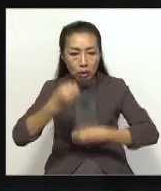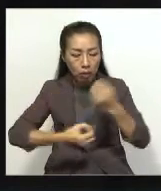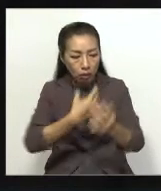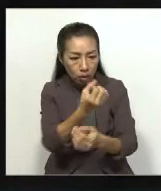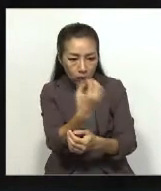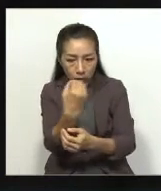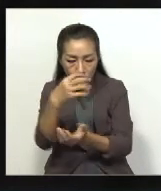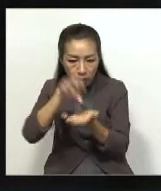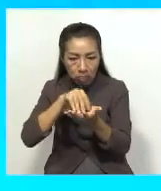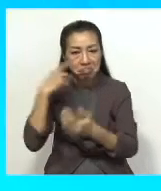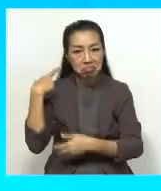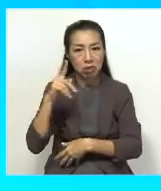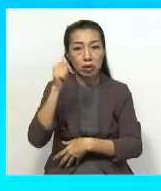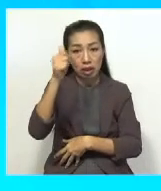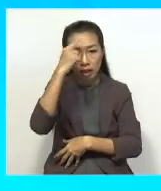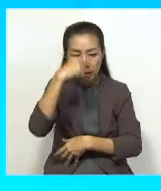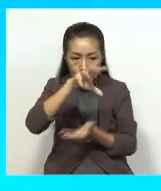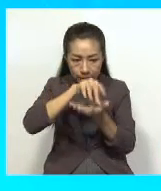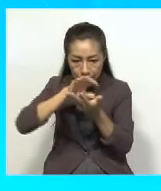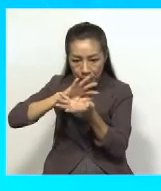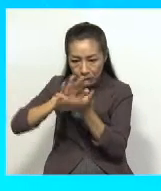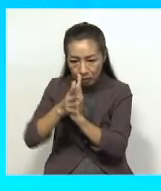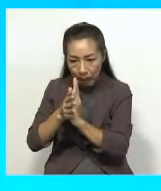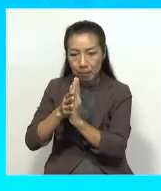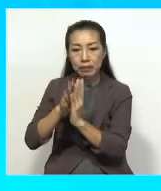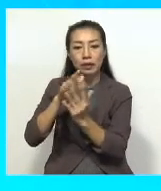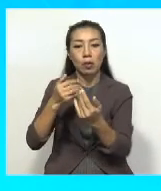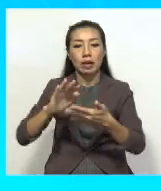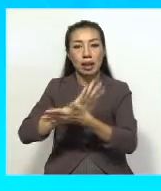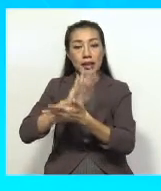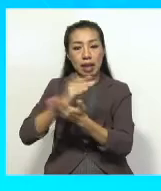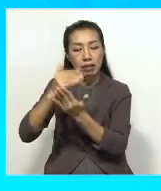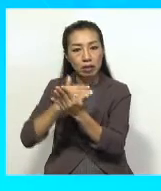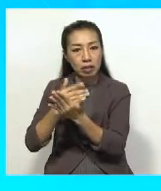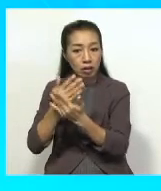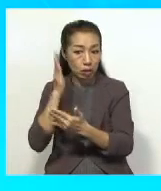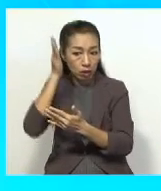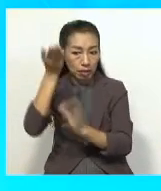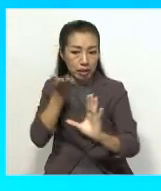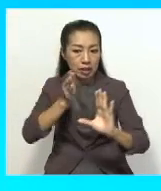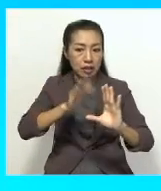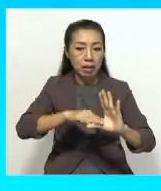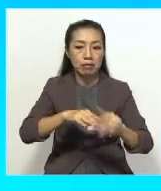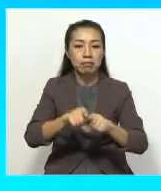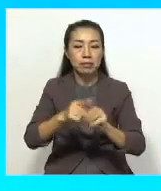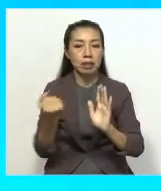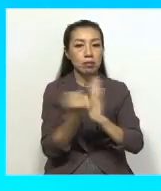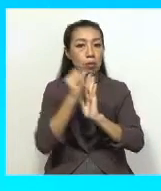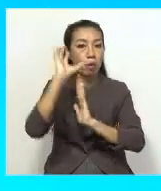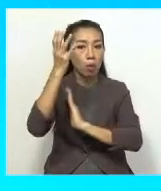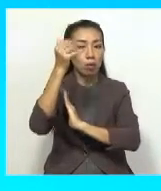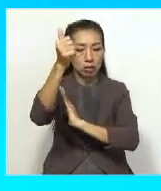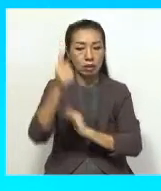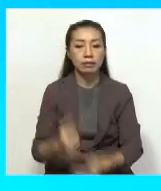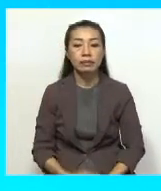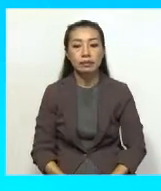ซึถือว่าส่งผลดี เพรว่าสามารถนำมาปรับและแ้ไขเอกศาลในการสมัครม.ร.โคได้เป็อย่างดีทเดียวทางนี้